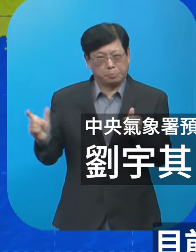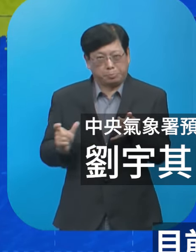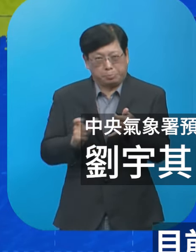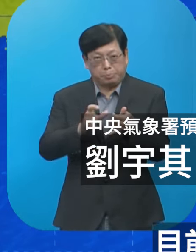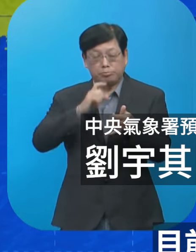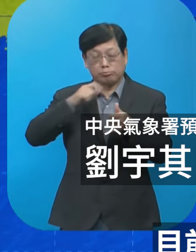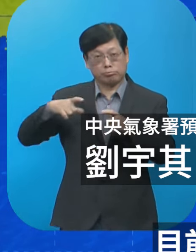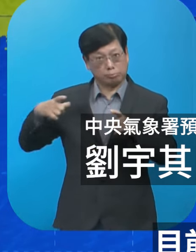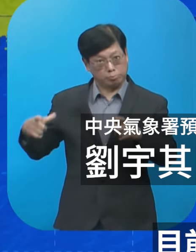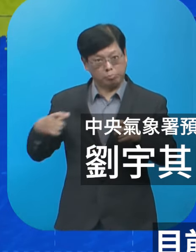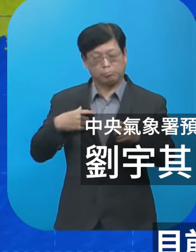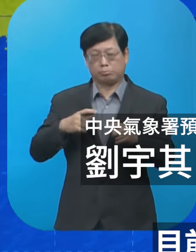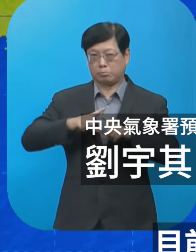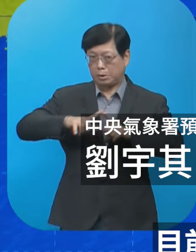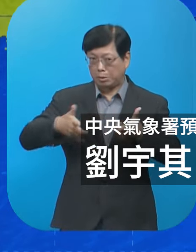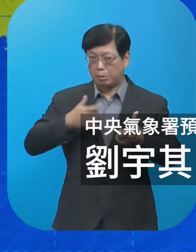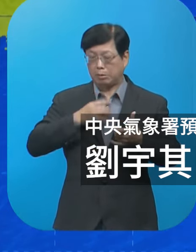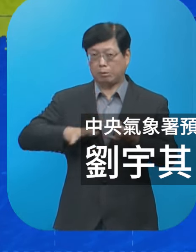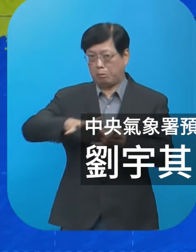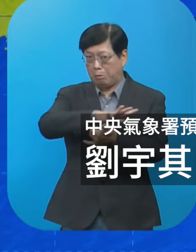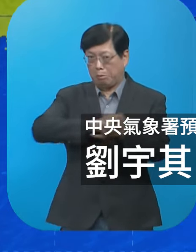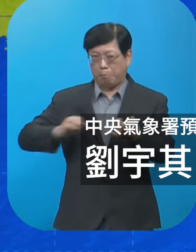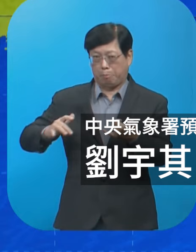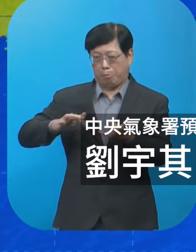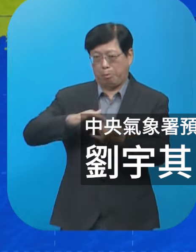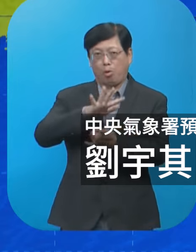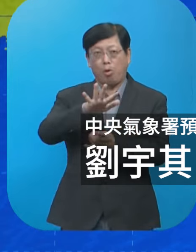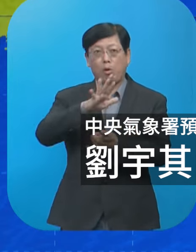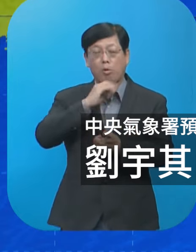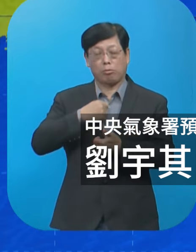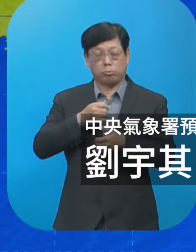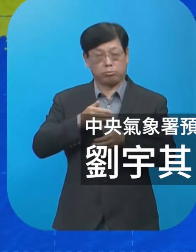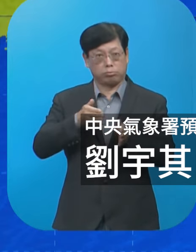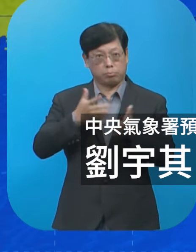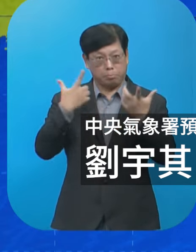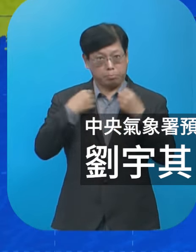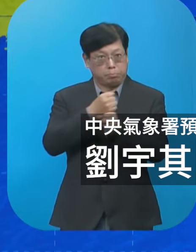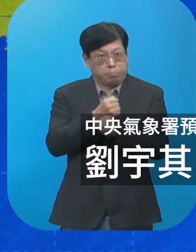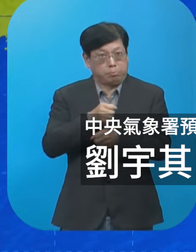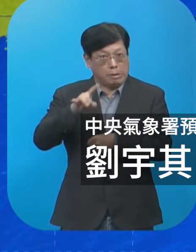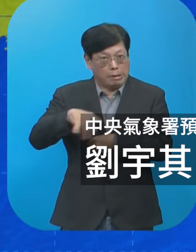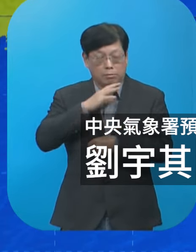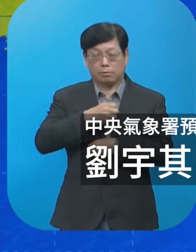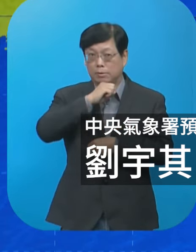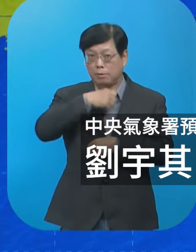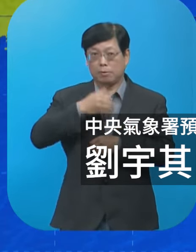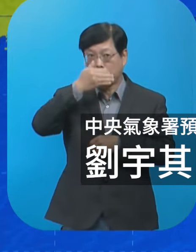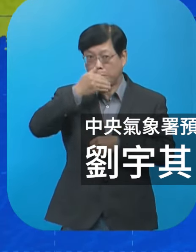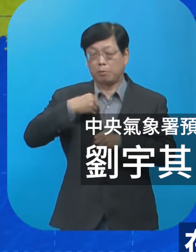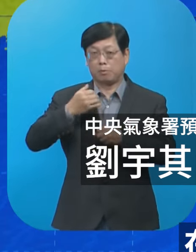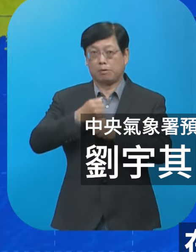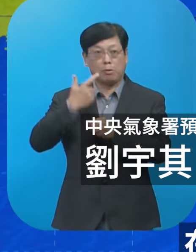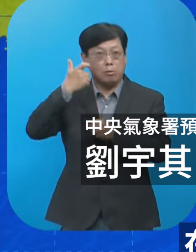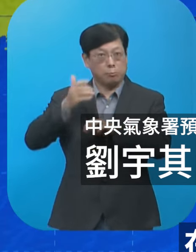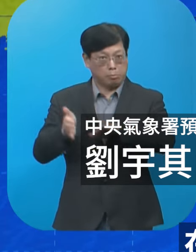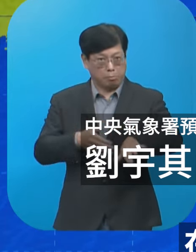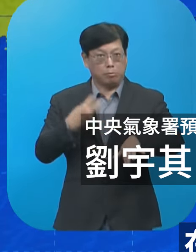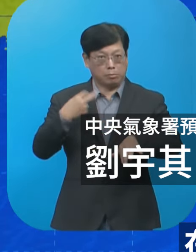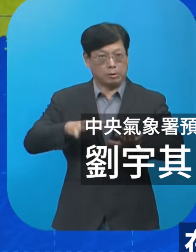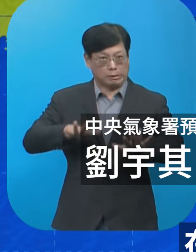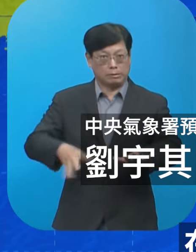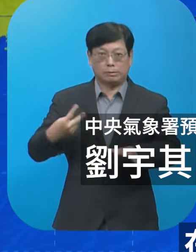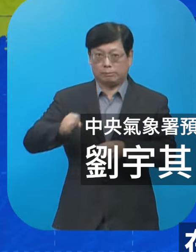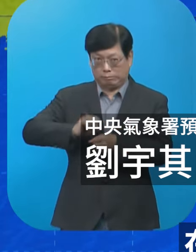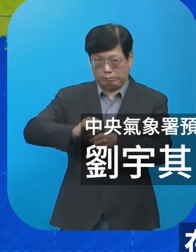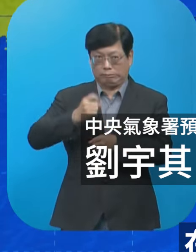圈已经涵盖台湾大部分的陆地。而目前的警戒区，除了原本的台湾、澎湖跟马祖以外，在这一报的警戒